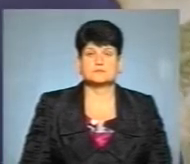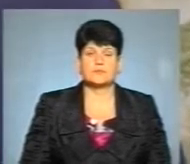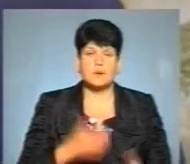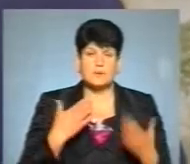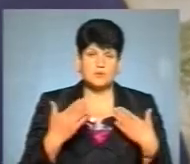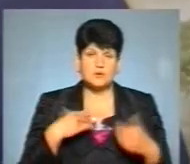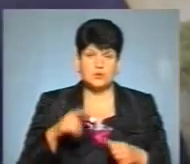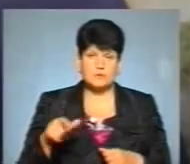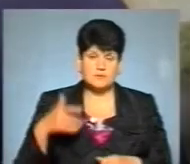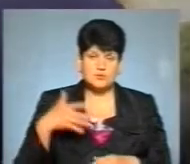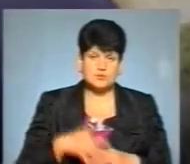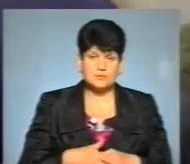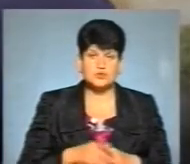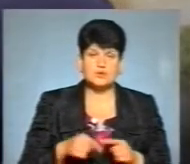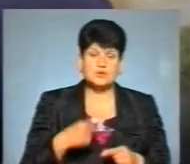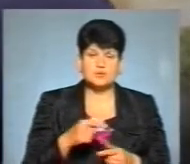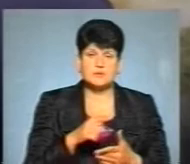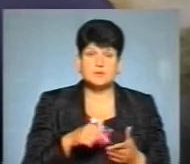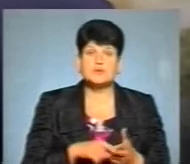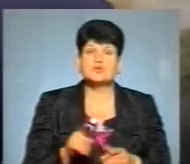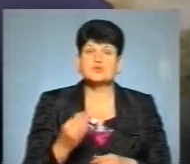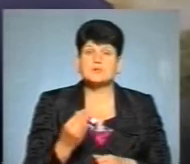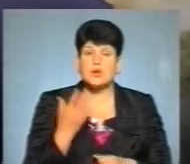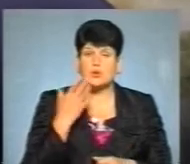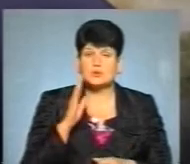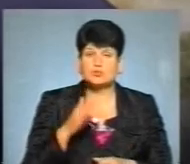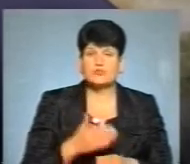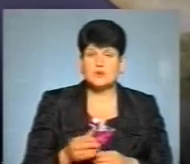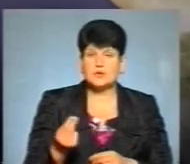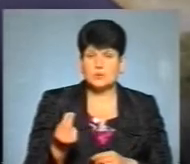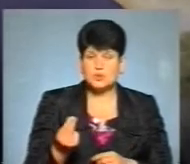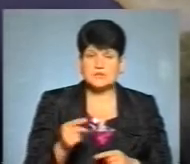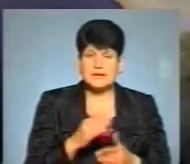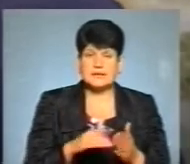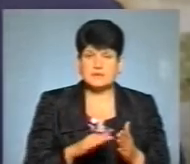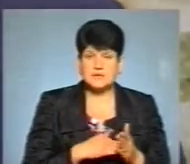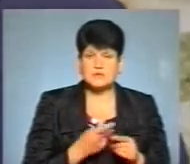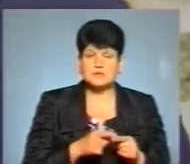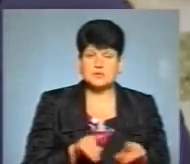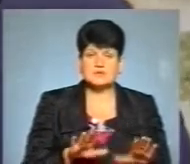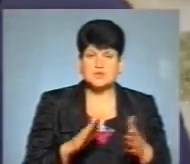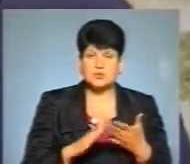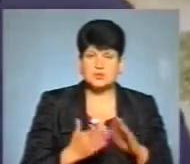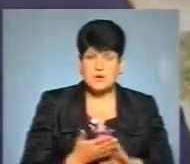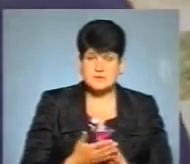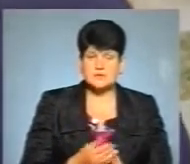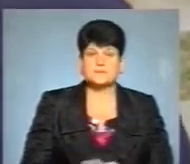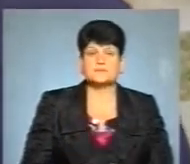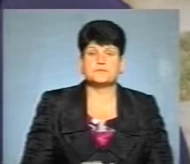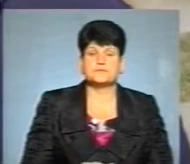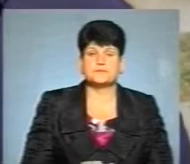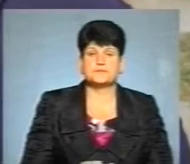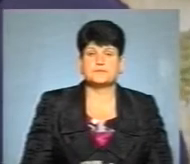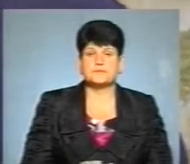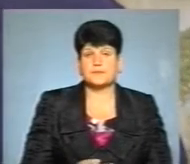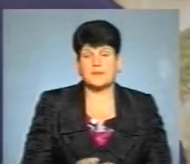Поспілкувавшись з людьми, ми зрозуміли, що наступні питання, що їх цікавить, коли будуть виділені кошти на ліквідацію даної надзвичайної ситуації. Ми